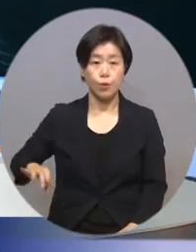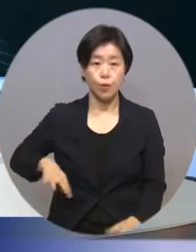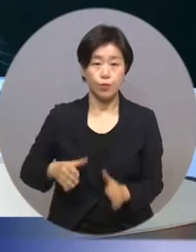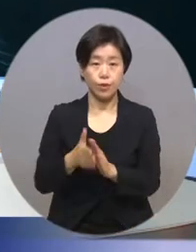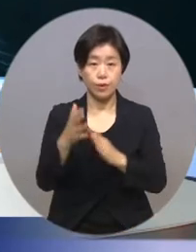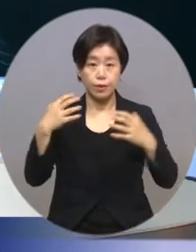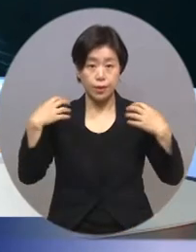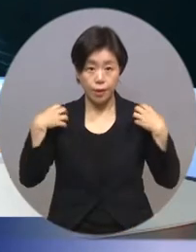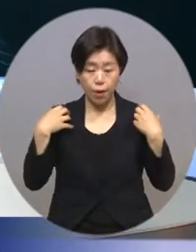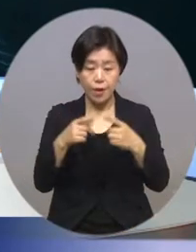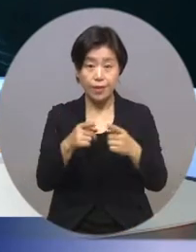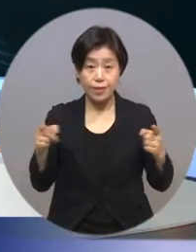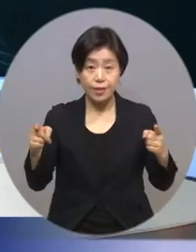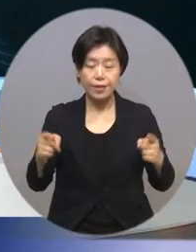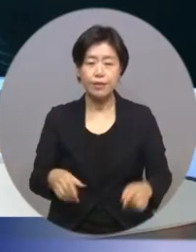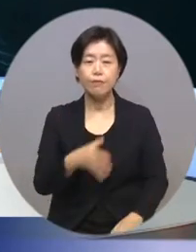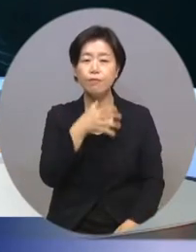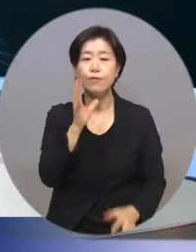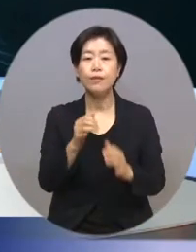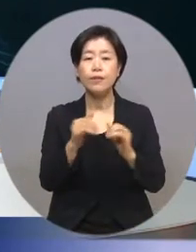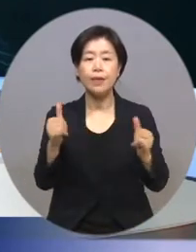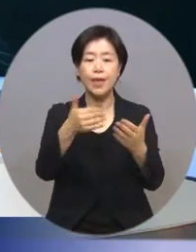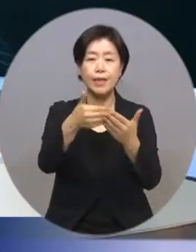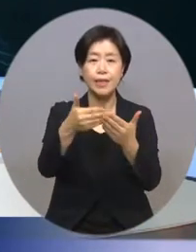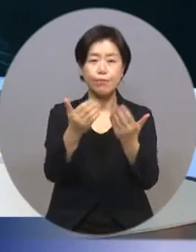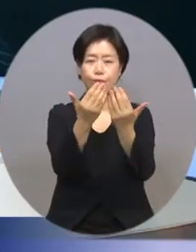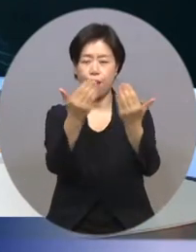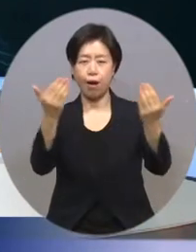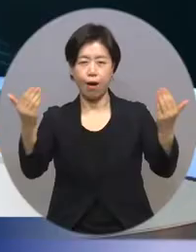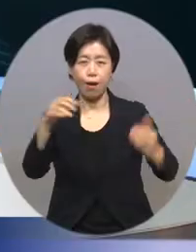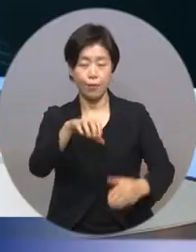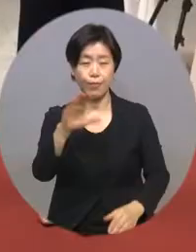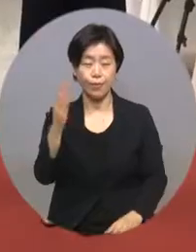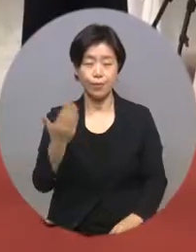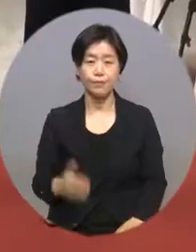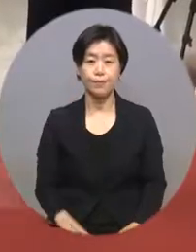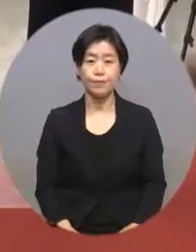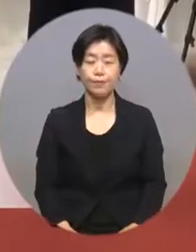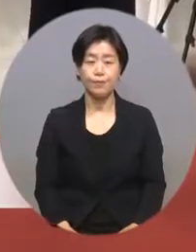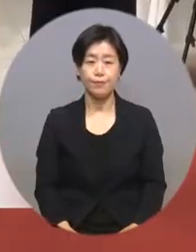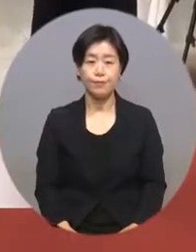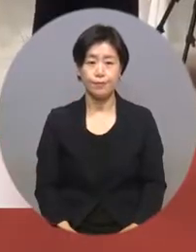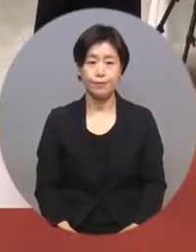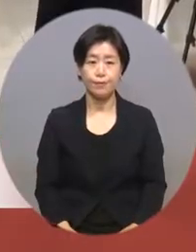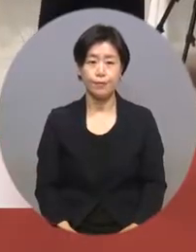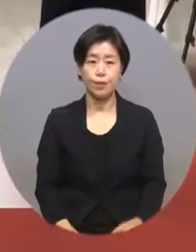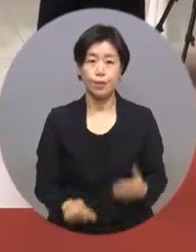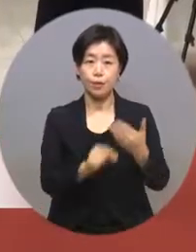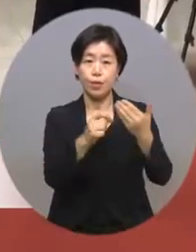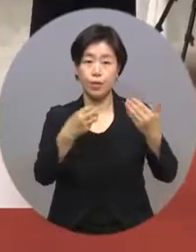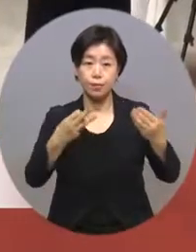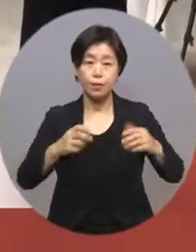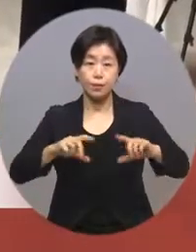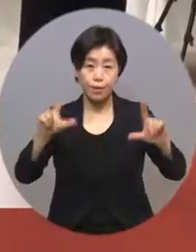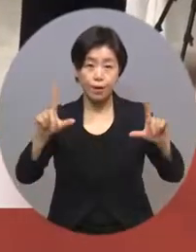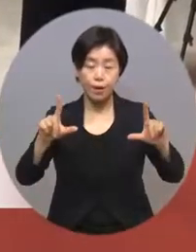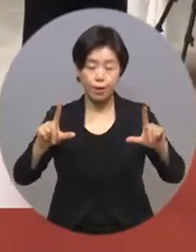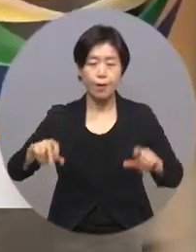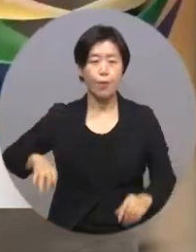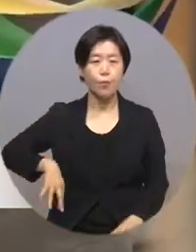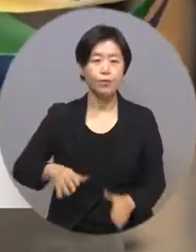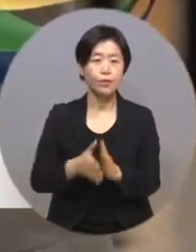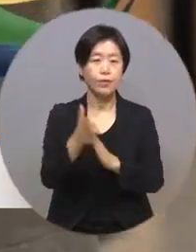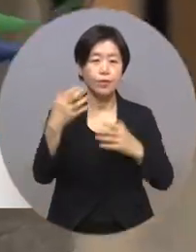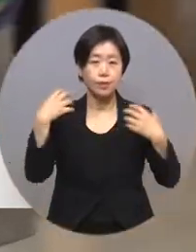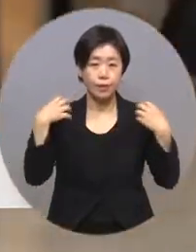원주시청의 로비가 노인들의 작품 전시 공간으로 탈바꿈했습니다. 지난 13일 원주시청 1층 로비에서